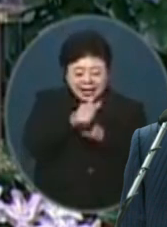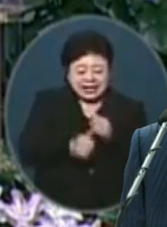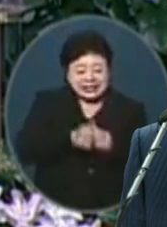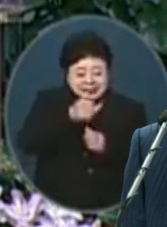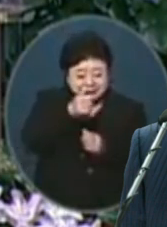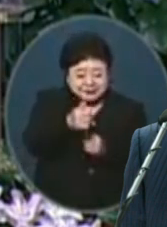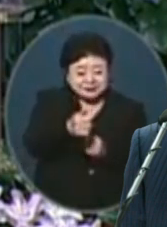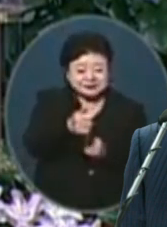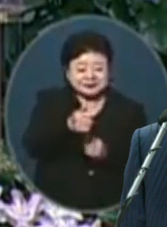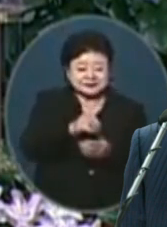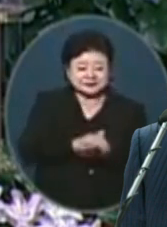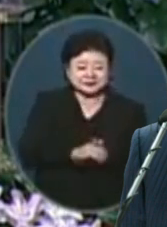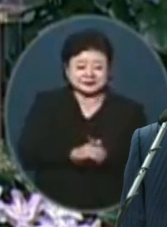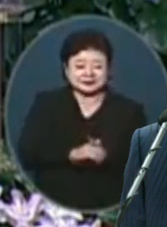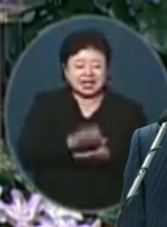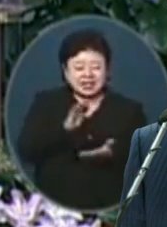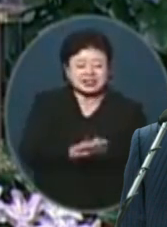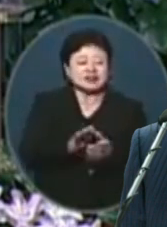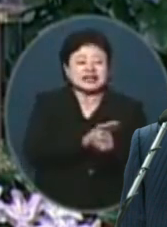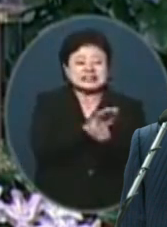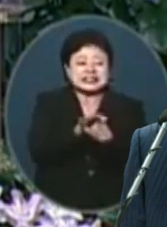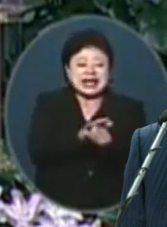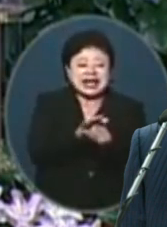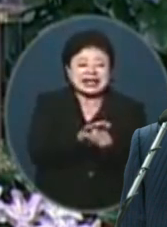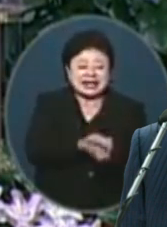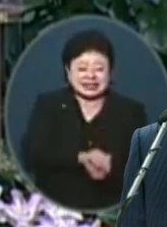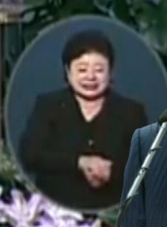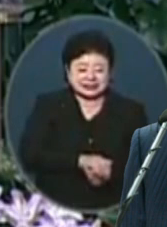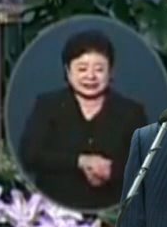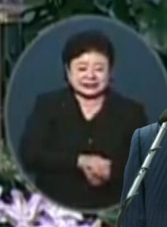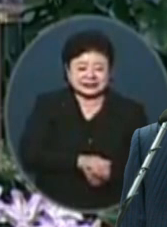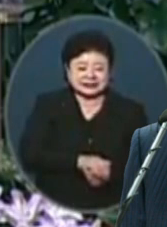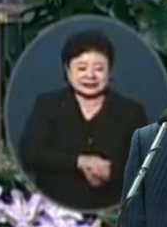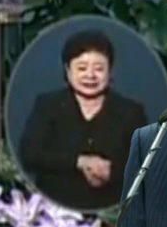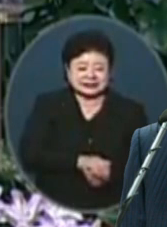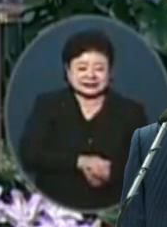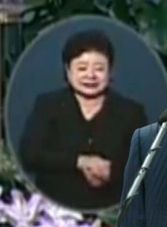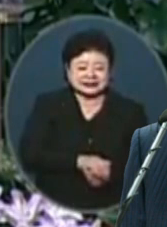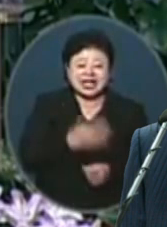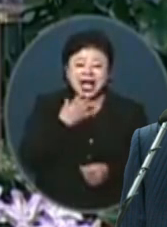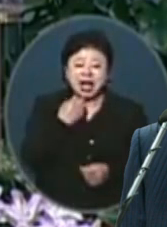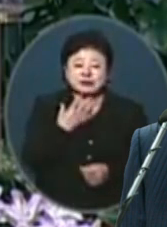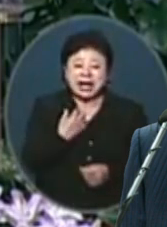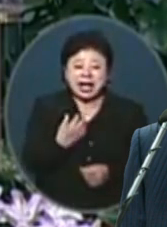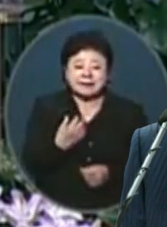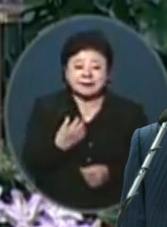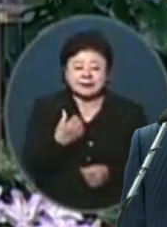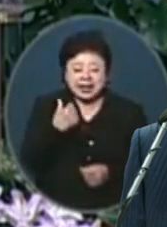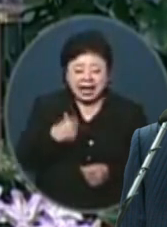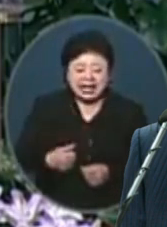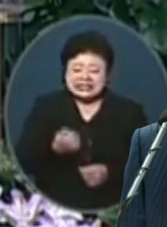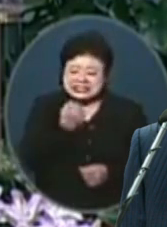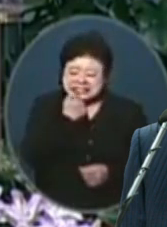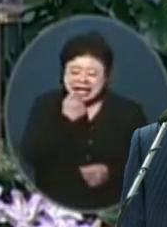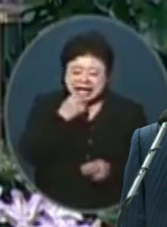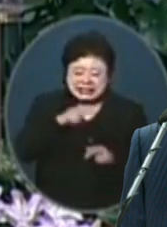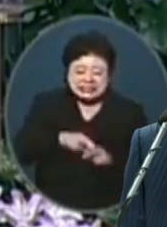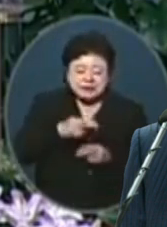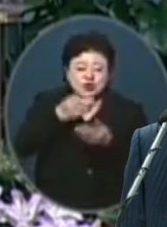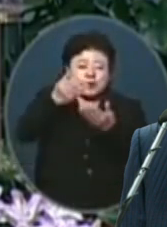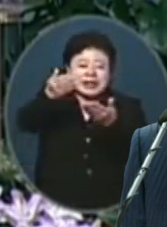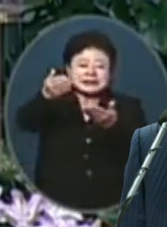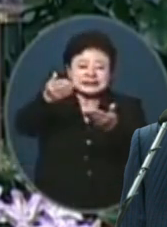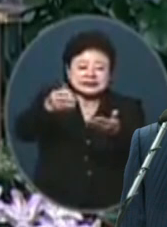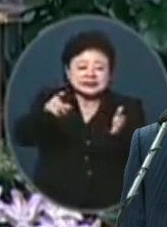하나님을 뜨겁게 사랑한 대표적인 예는 아브라함이 아들 이삭을 제물로